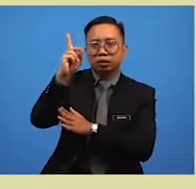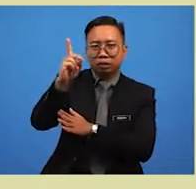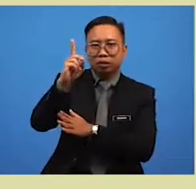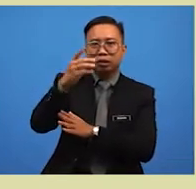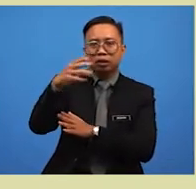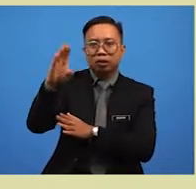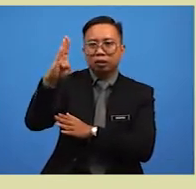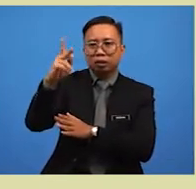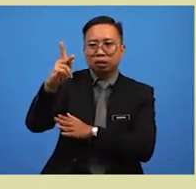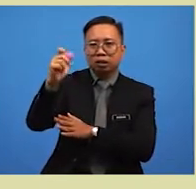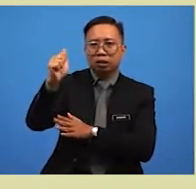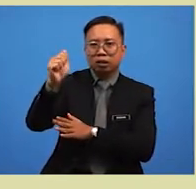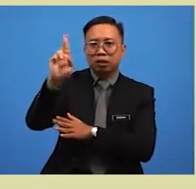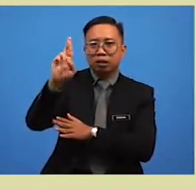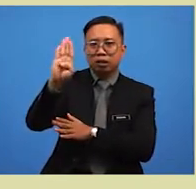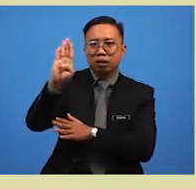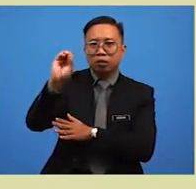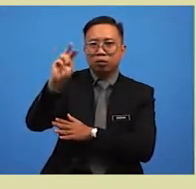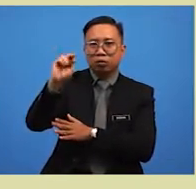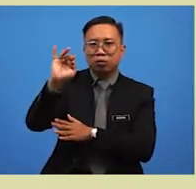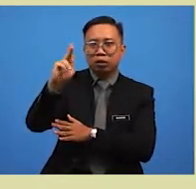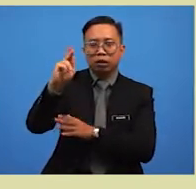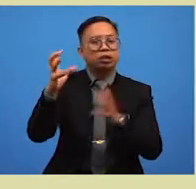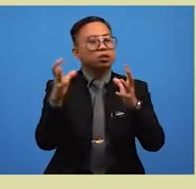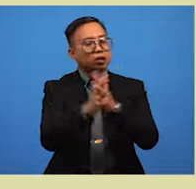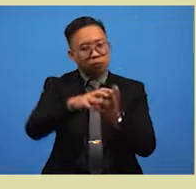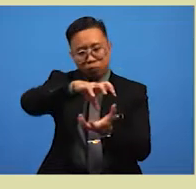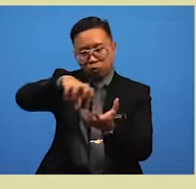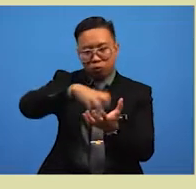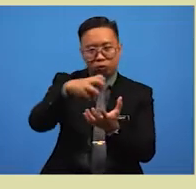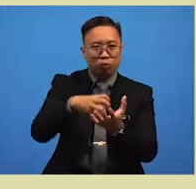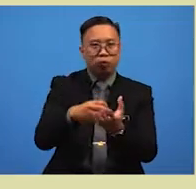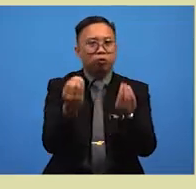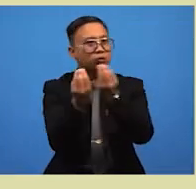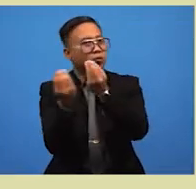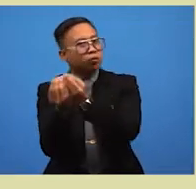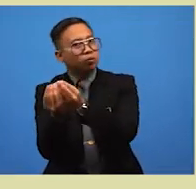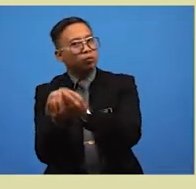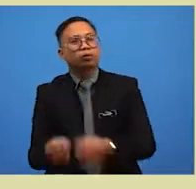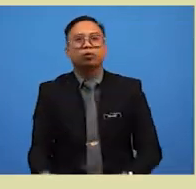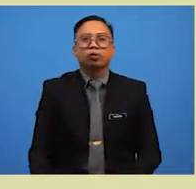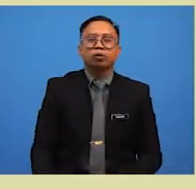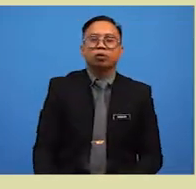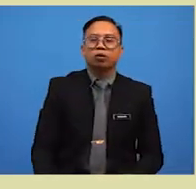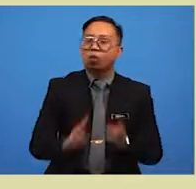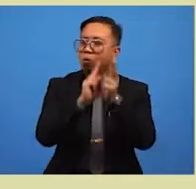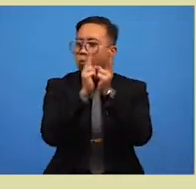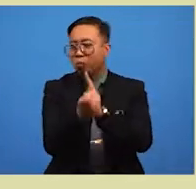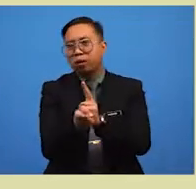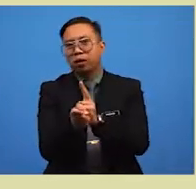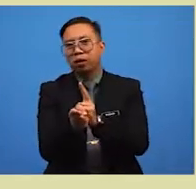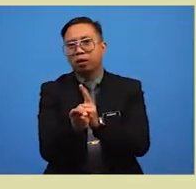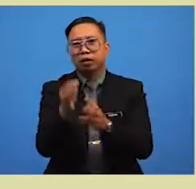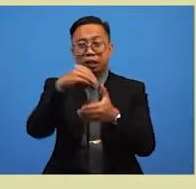Kemudian, asid karbonik bercampur air hujan bertindak balas dengan batu kapur, mengubah